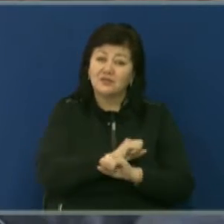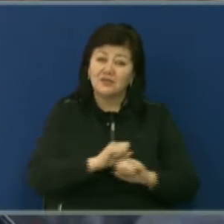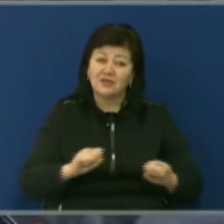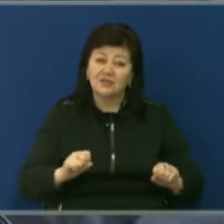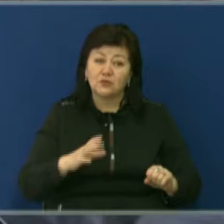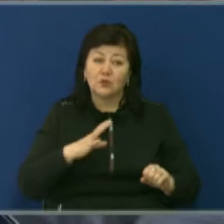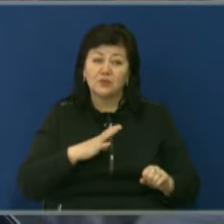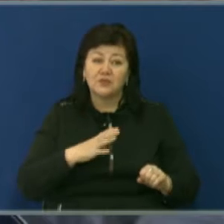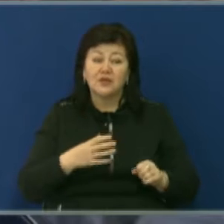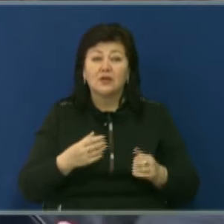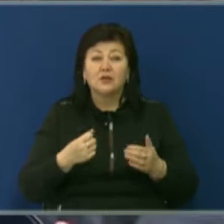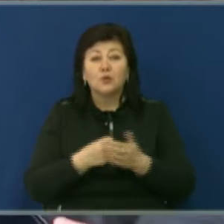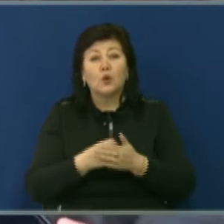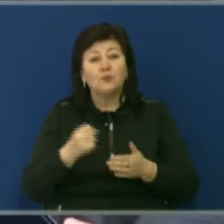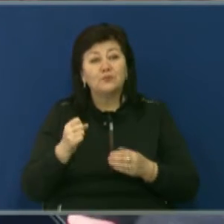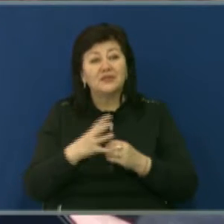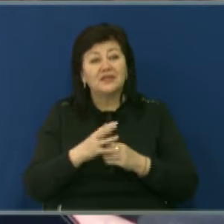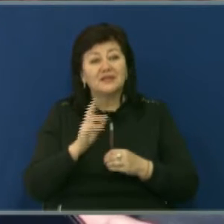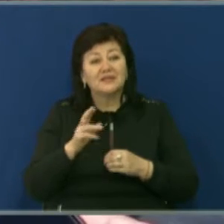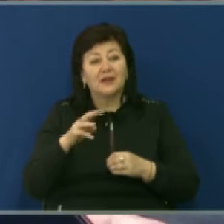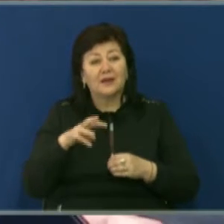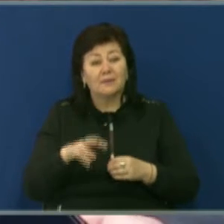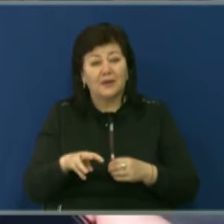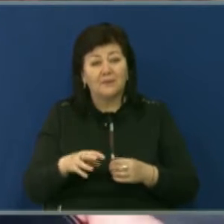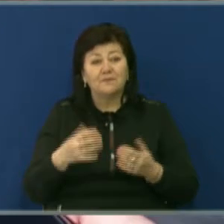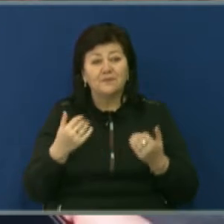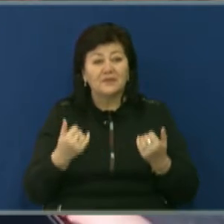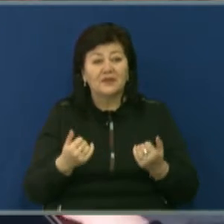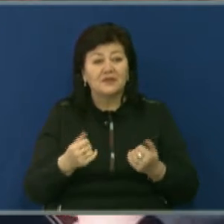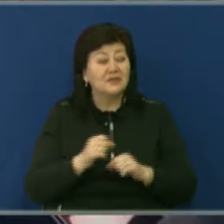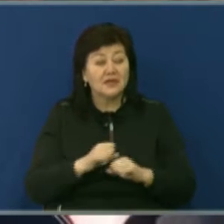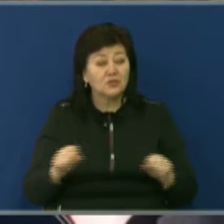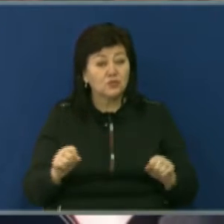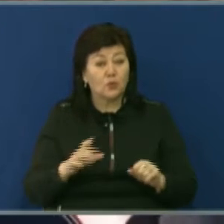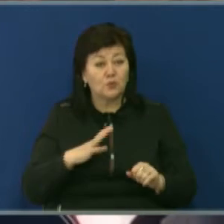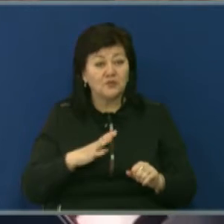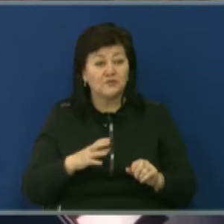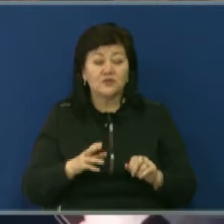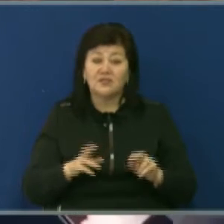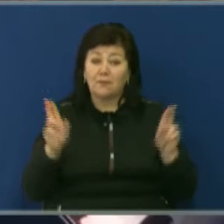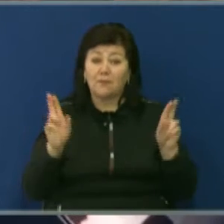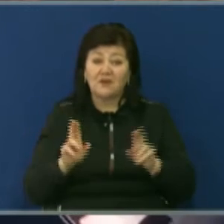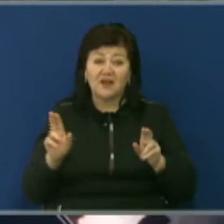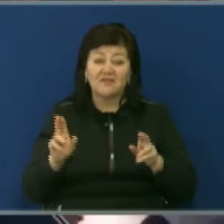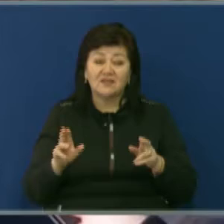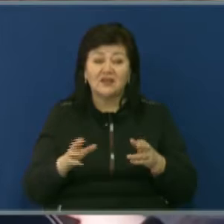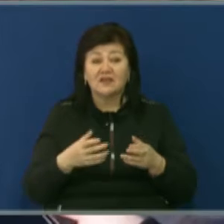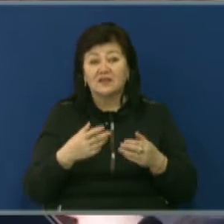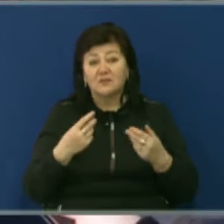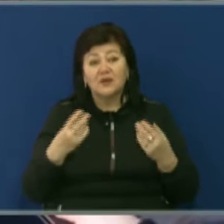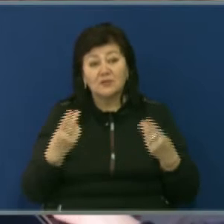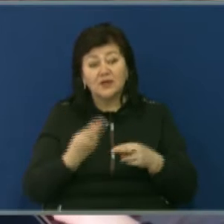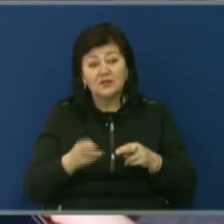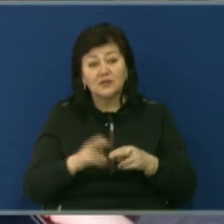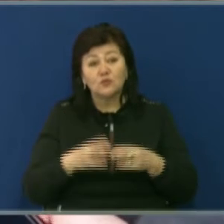Әуежайдан 15 километр қашықтыққа дейінгі аумақта қатты тұрмыстық қалдықтар полигоны болмау керек. Осы ережеге сәйкес 15 шақырым жерде жаңа жер